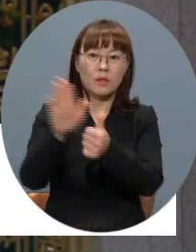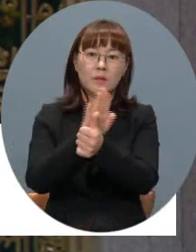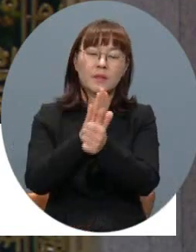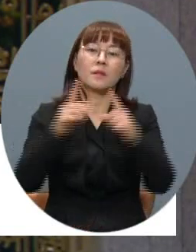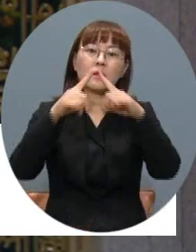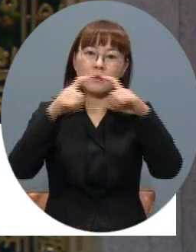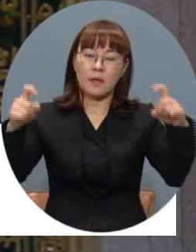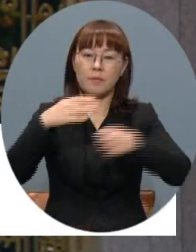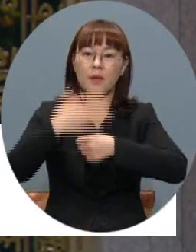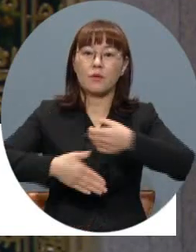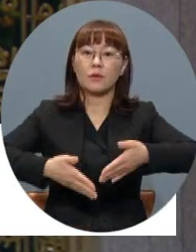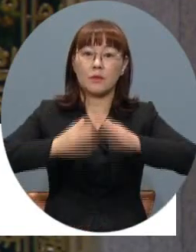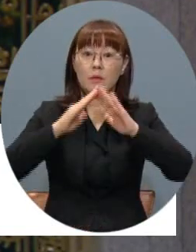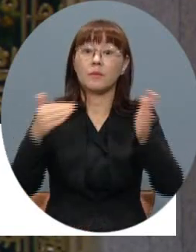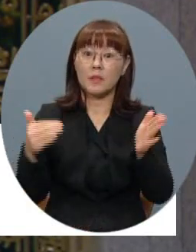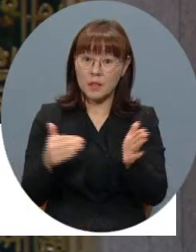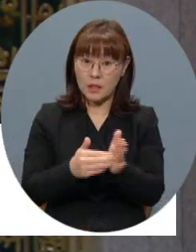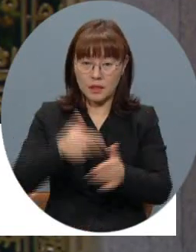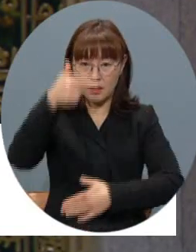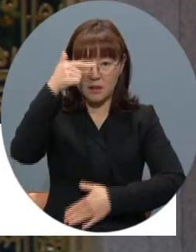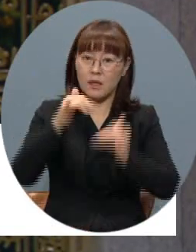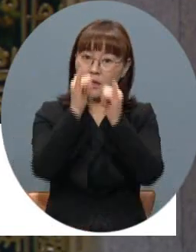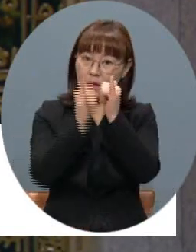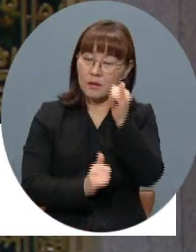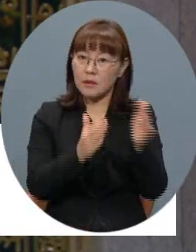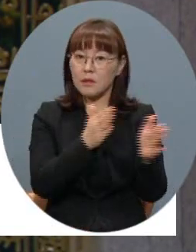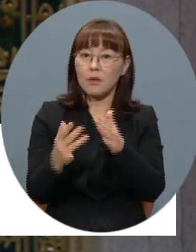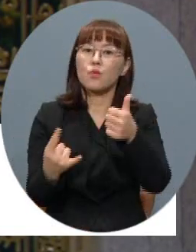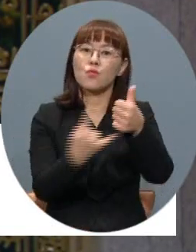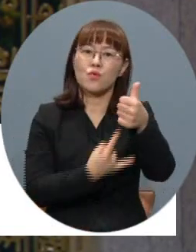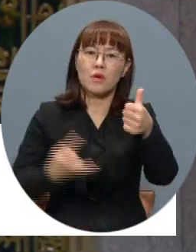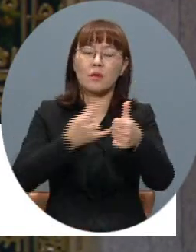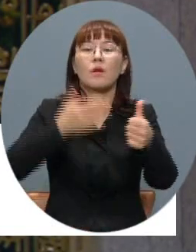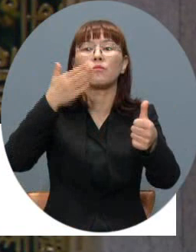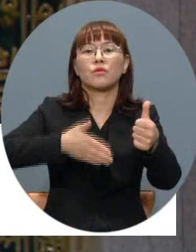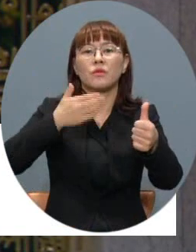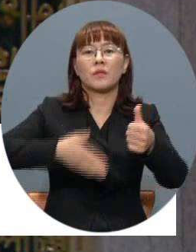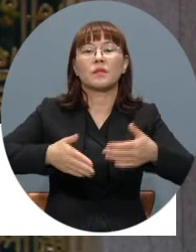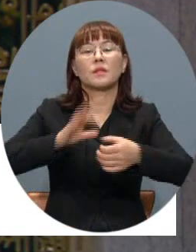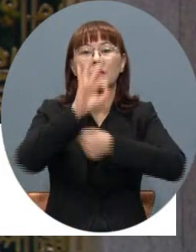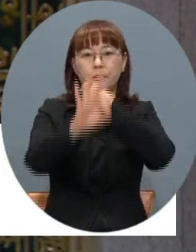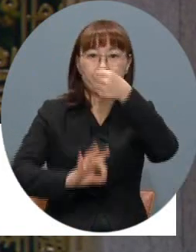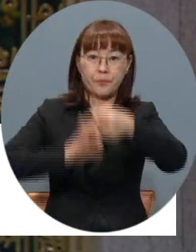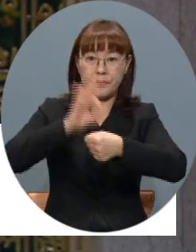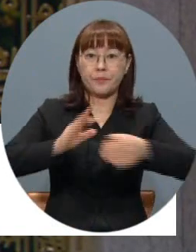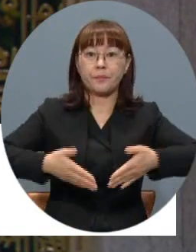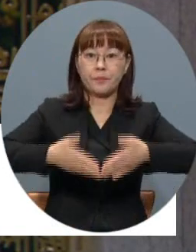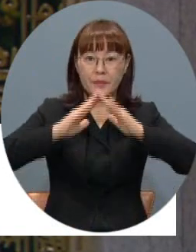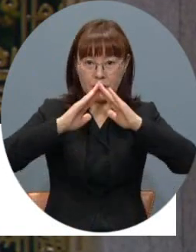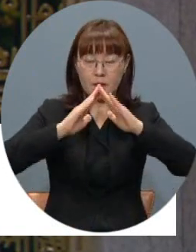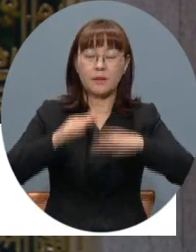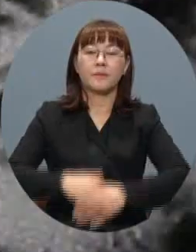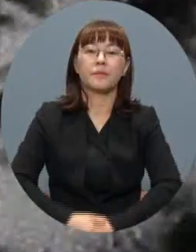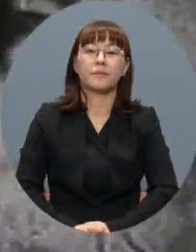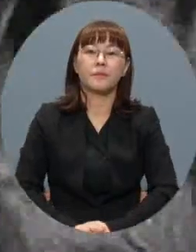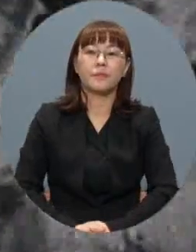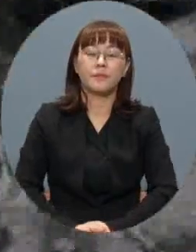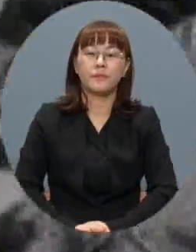세워집니다. 과거사정리위원회가 위령사업 지원을 권고한 지 10년 만입니다. 양관희 기자입니다.